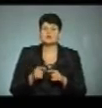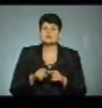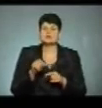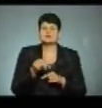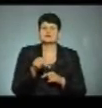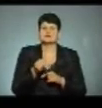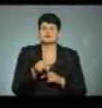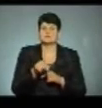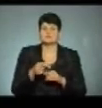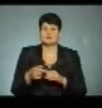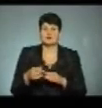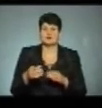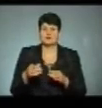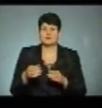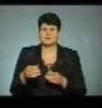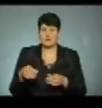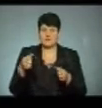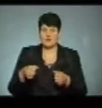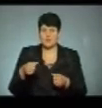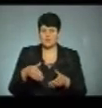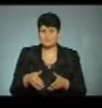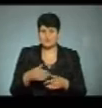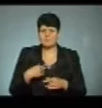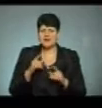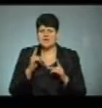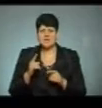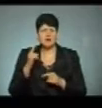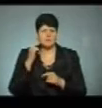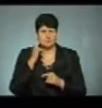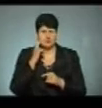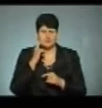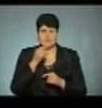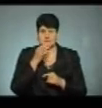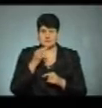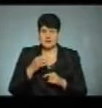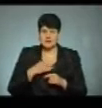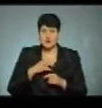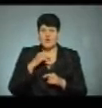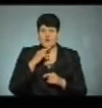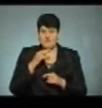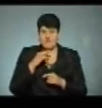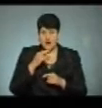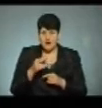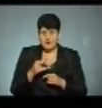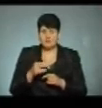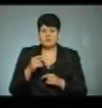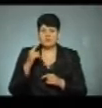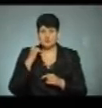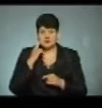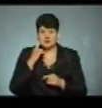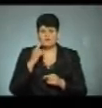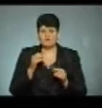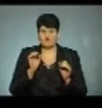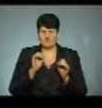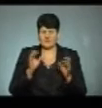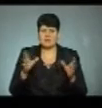що саме в цьому кульку. І ми тільки почули, як нам сказали, увага, і ми почули вистріл